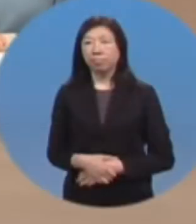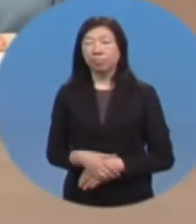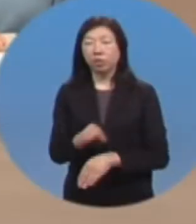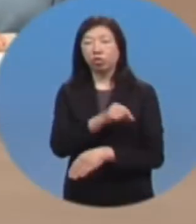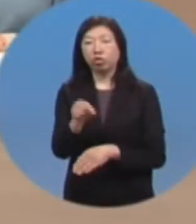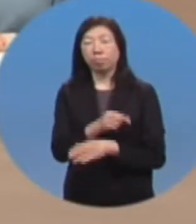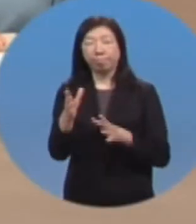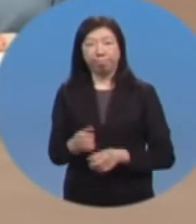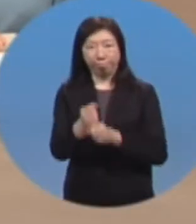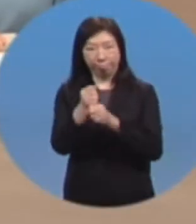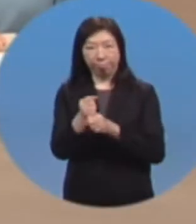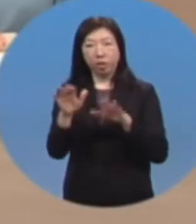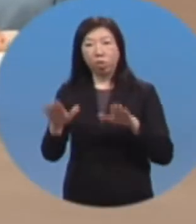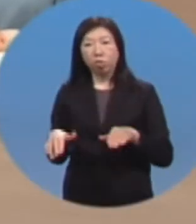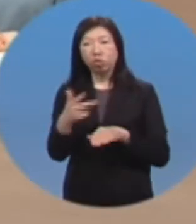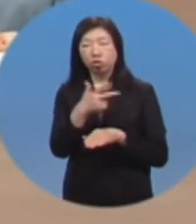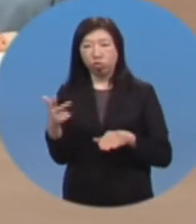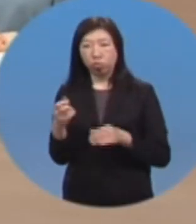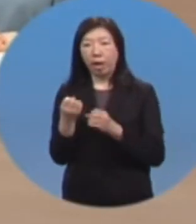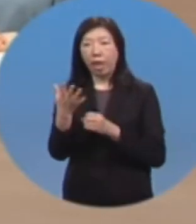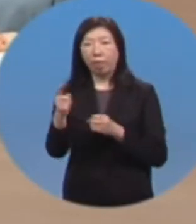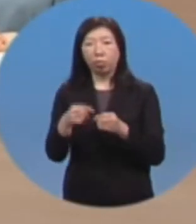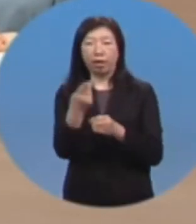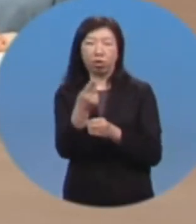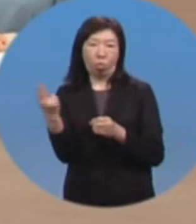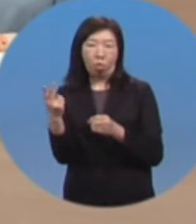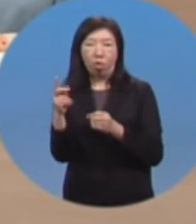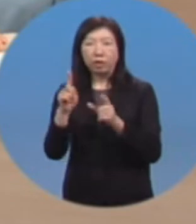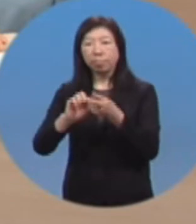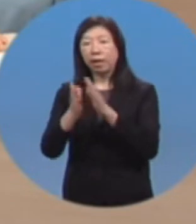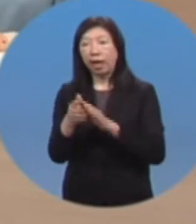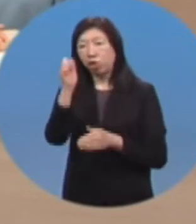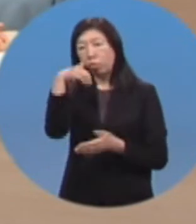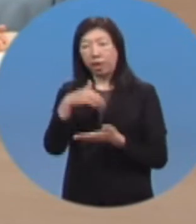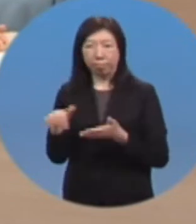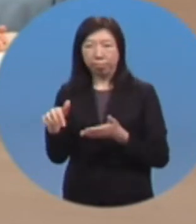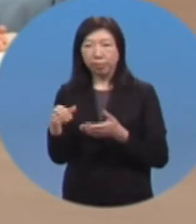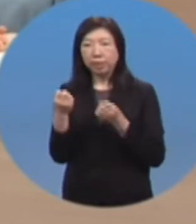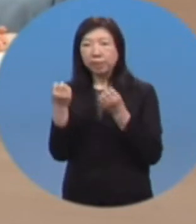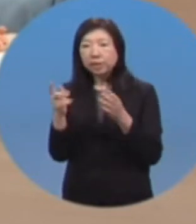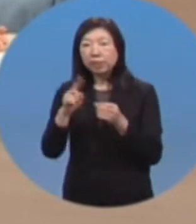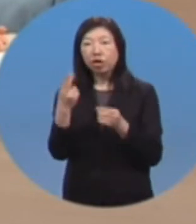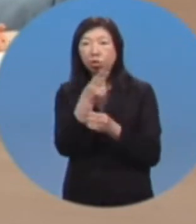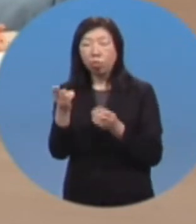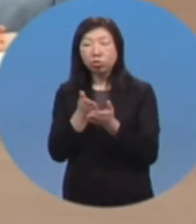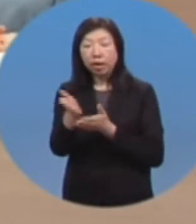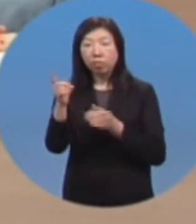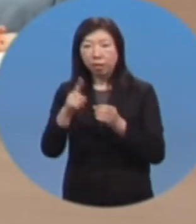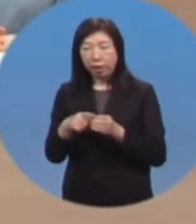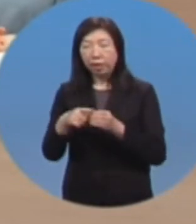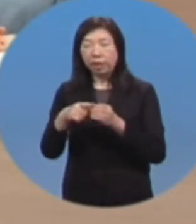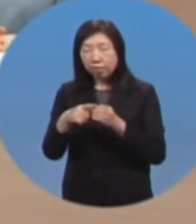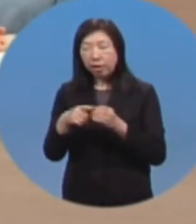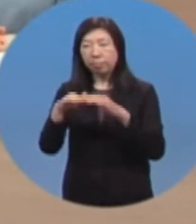続いて特集です。今週は令和4年度の千葉県予算です。新年度のスタートにあたり、当初予算